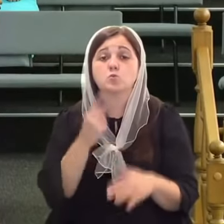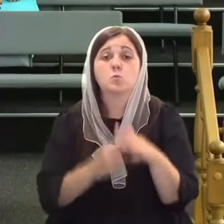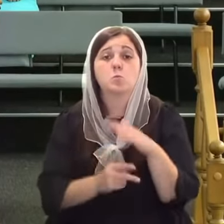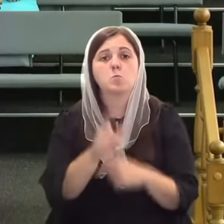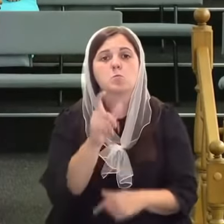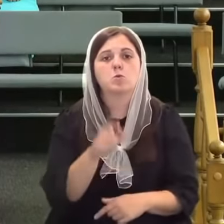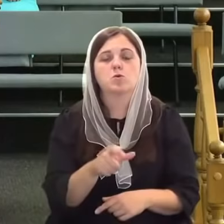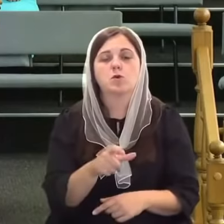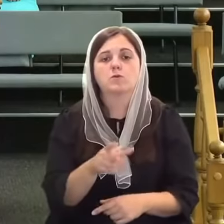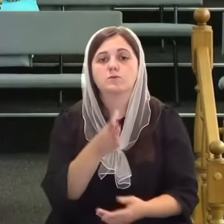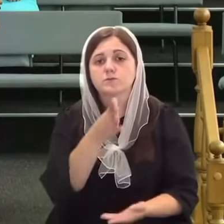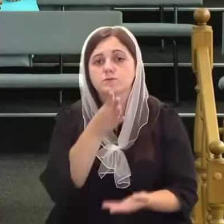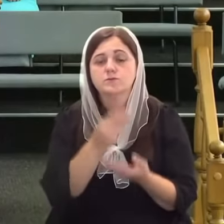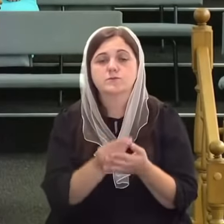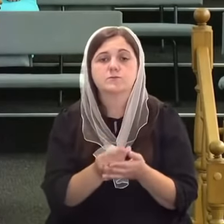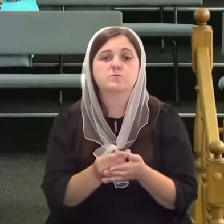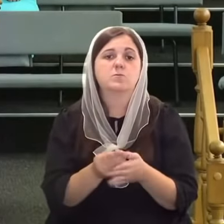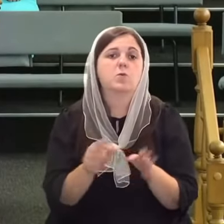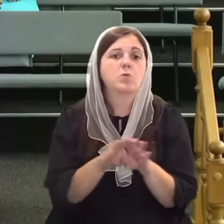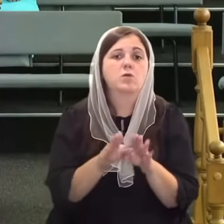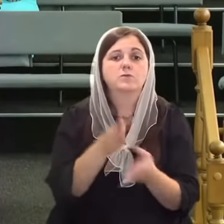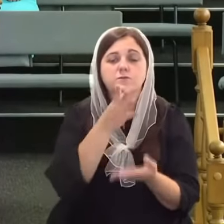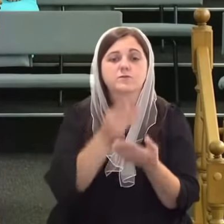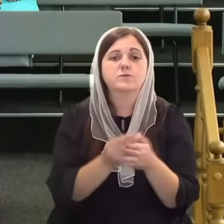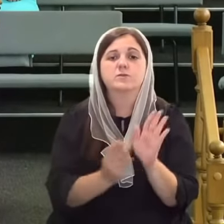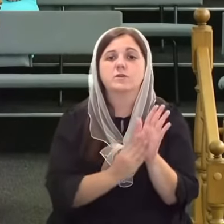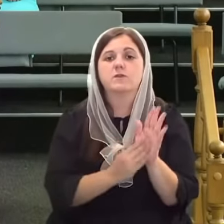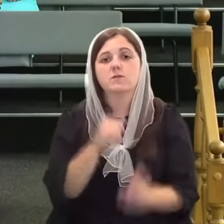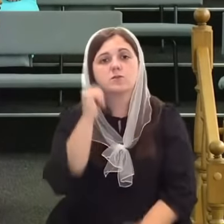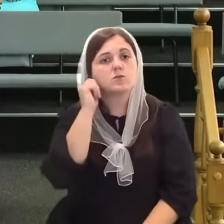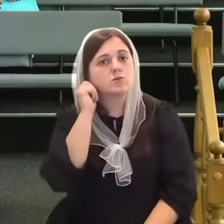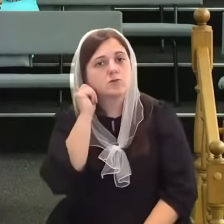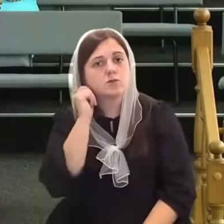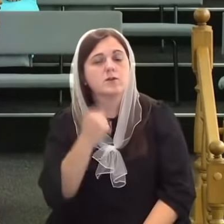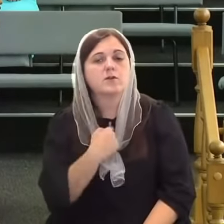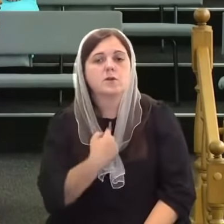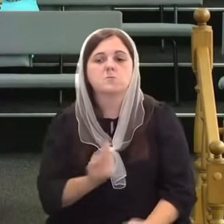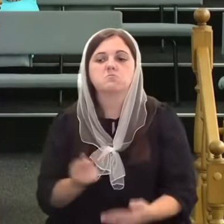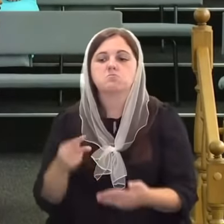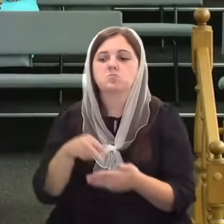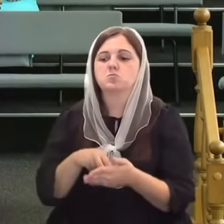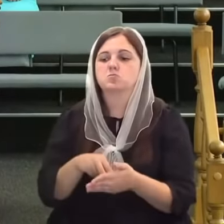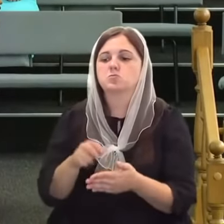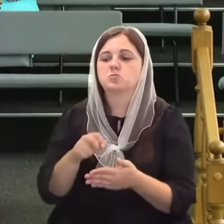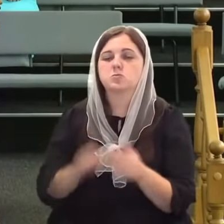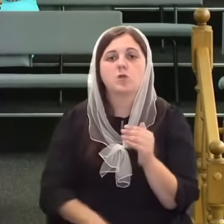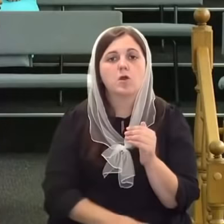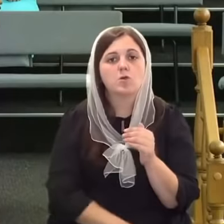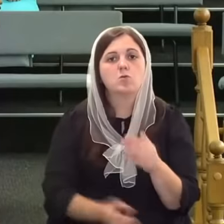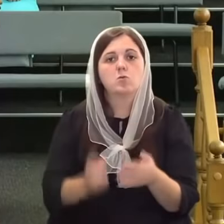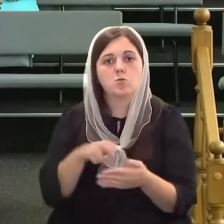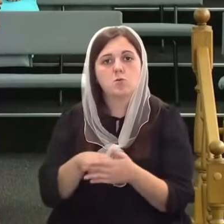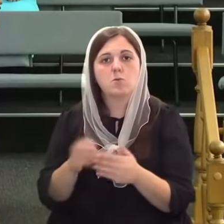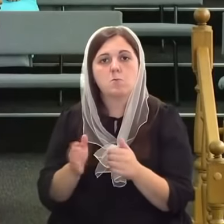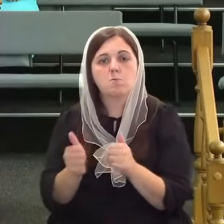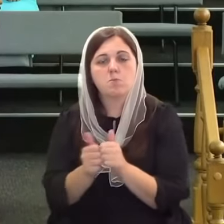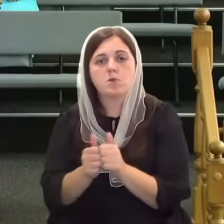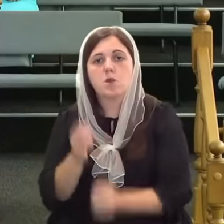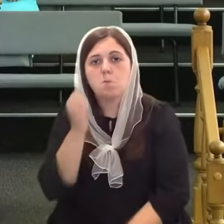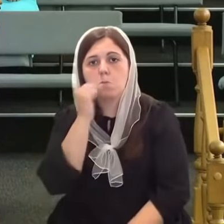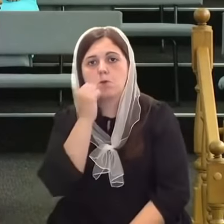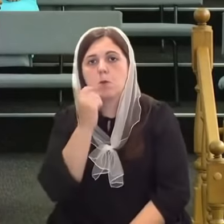лет. И я помню, первый раз я встал на колени возле бабушки Маши. И первый